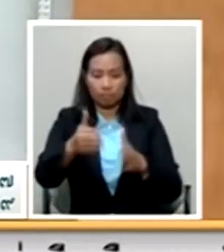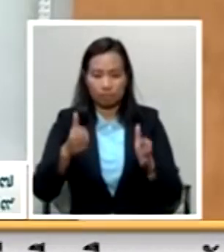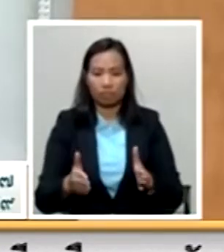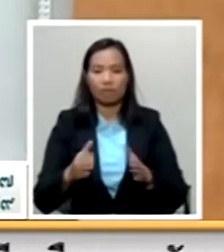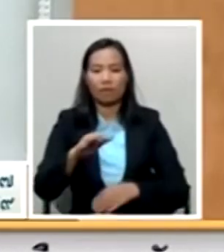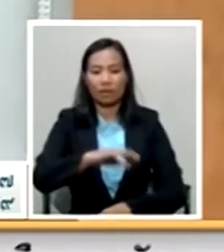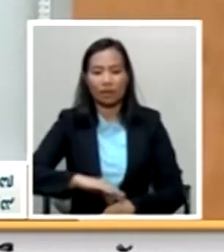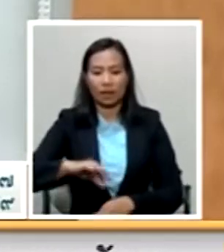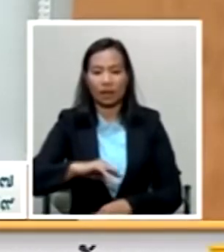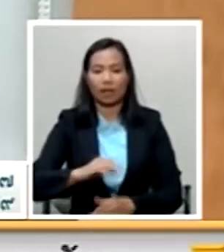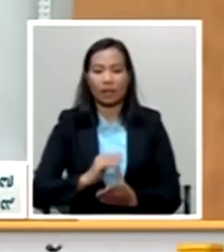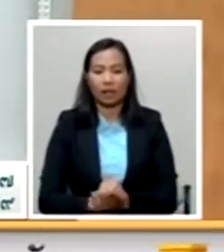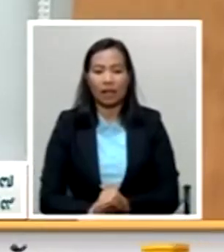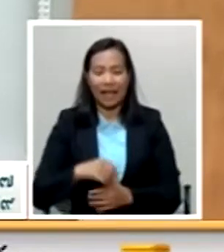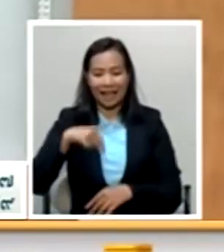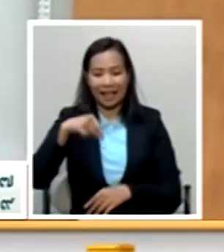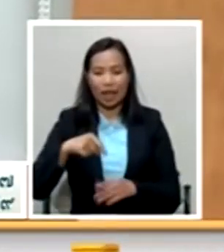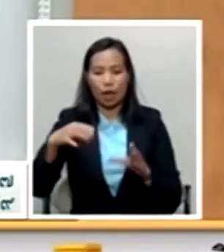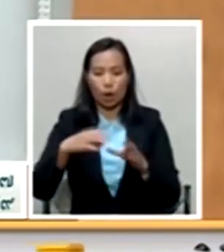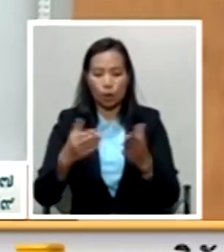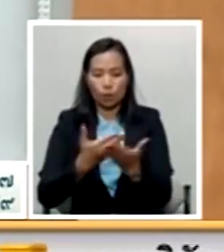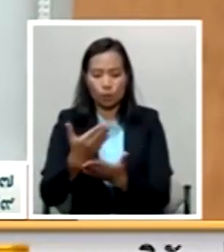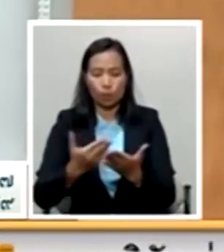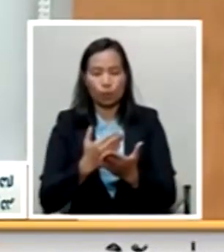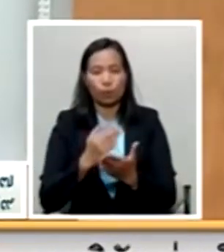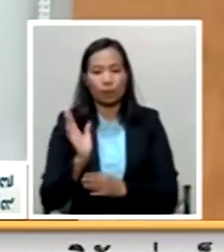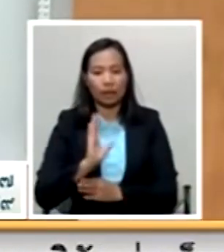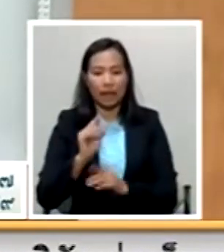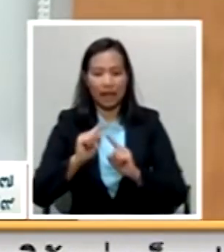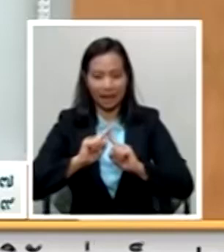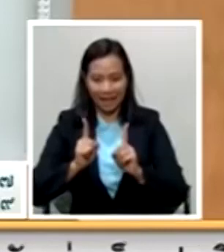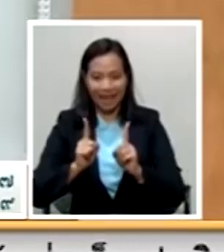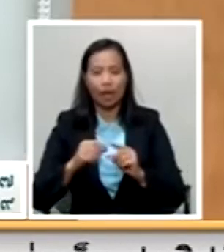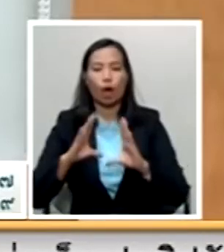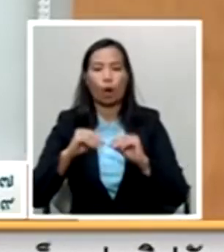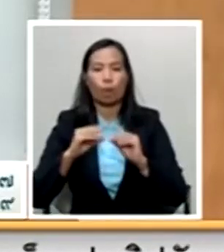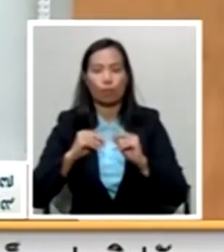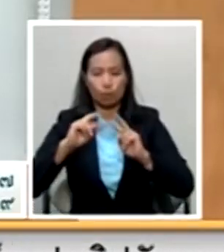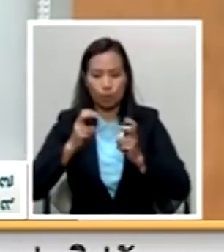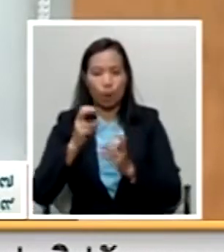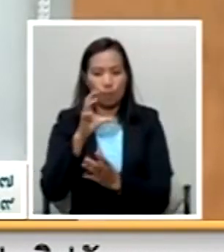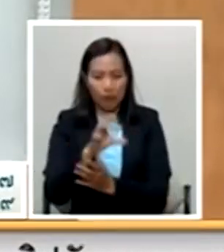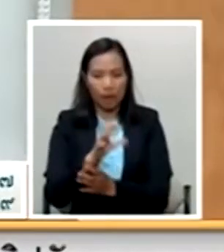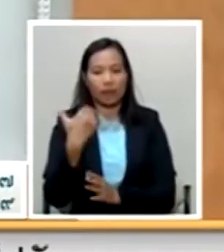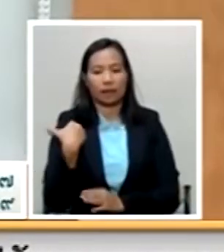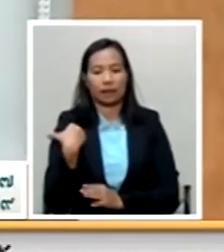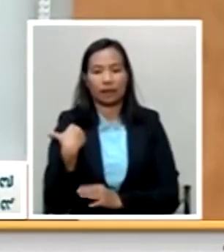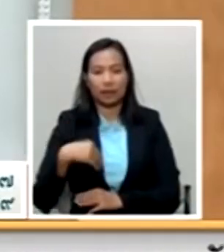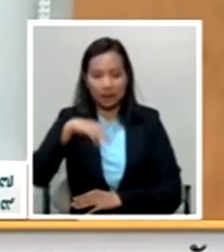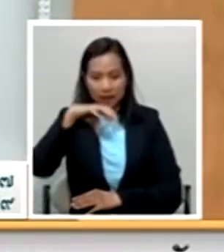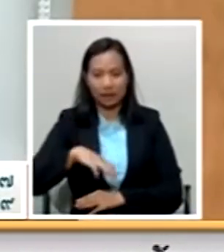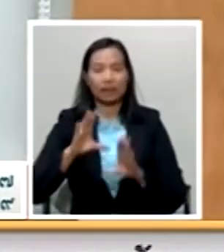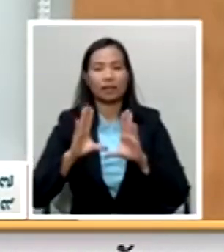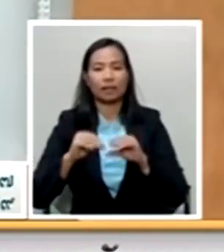ราว่าห้องนี้ไม่ใช่ห้องสัมมนานะครับห้องประชุมซึ่งข้อบังคับข้อที่181สถานที่ประชุมของสภ